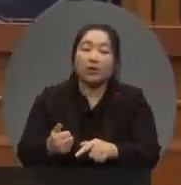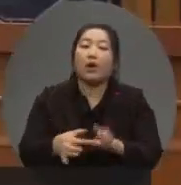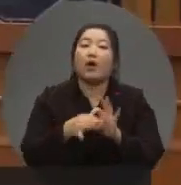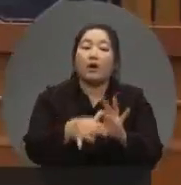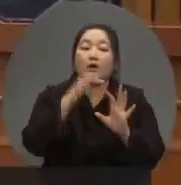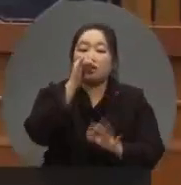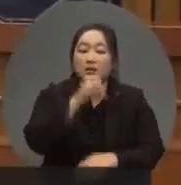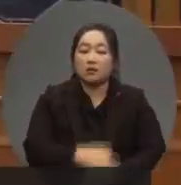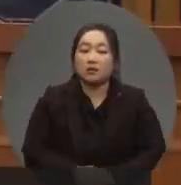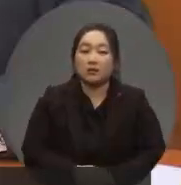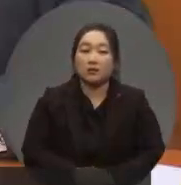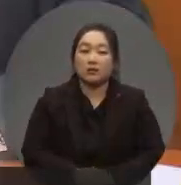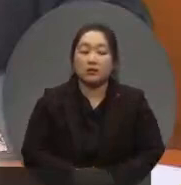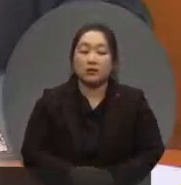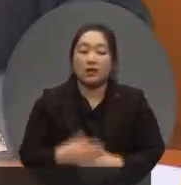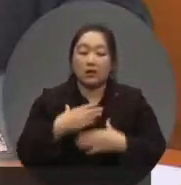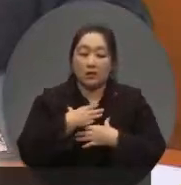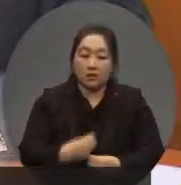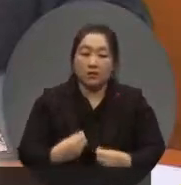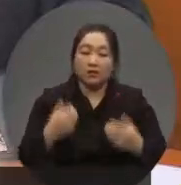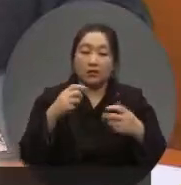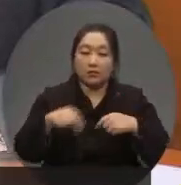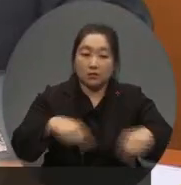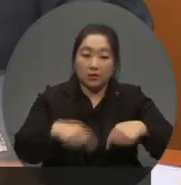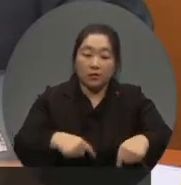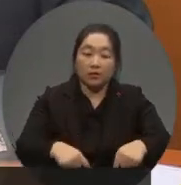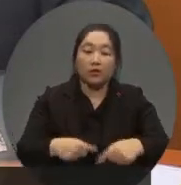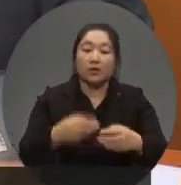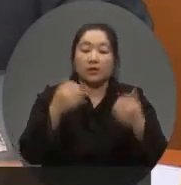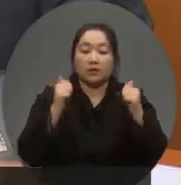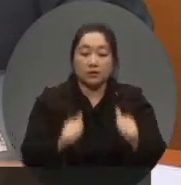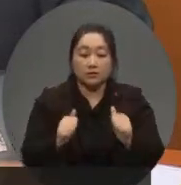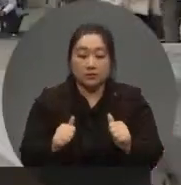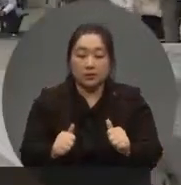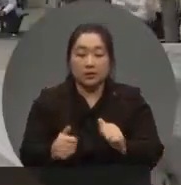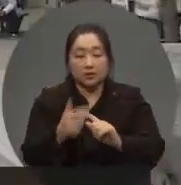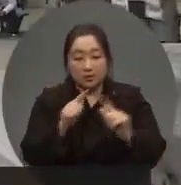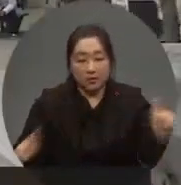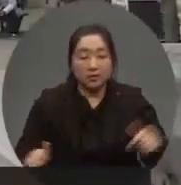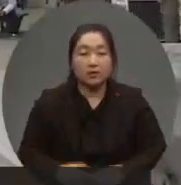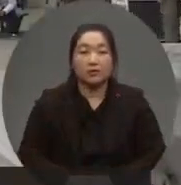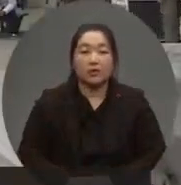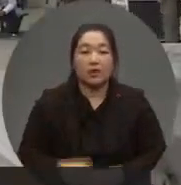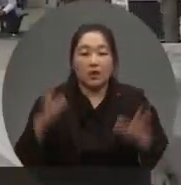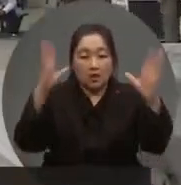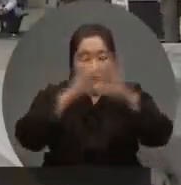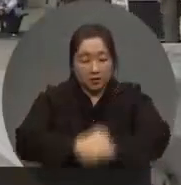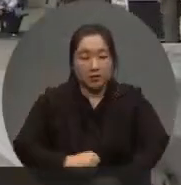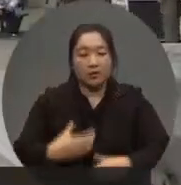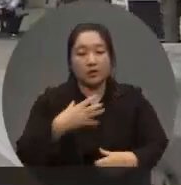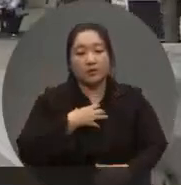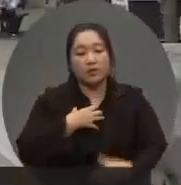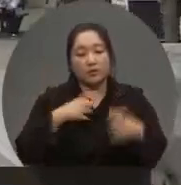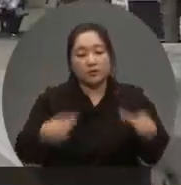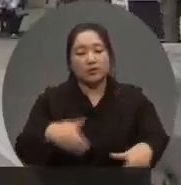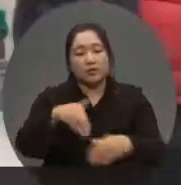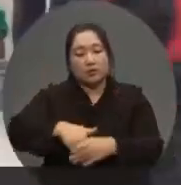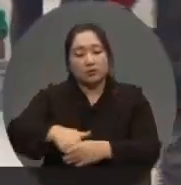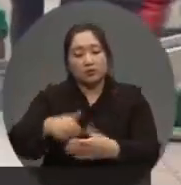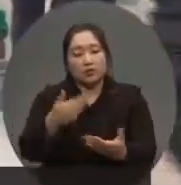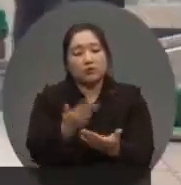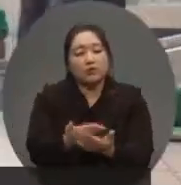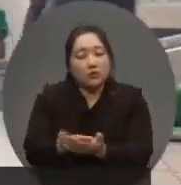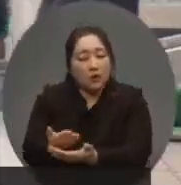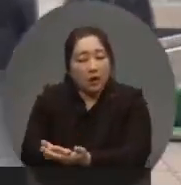안정대 정권심판 정치대 구정치 등 다양한 프레임이 나오겠지만 소멸 위기에 처한 지역 유권자들에게 호소할 수